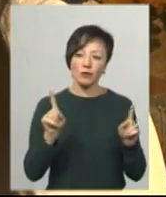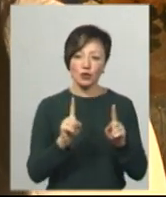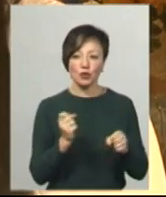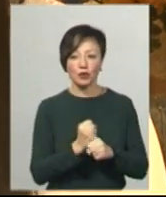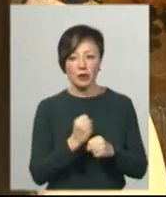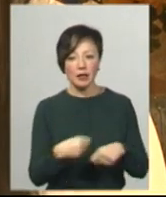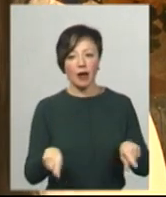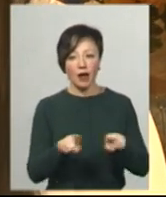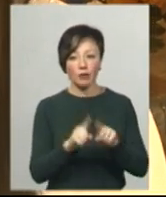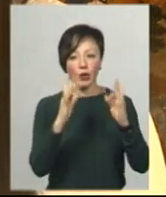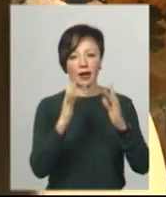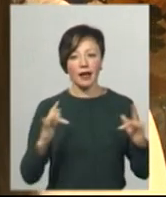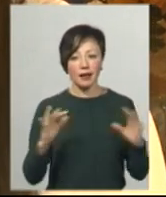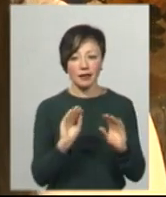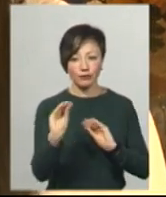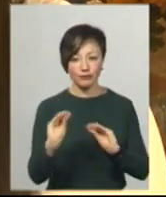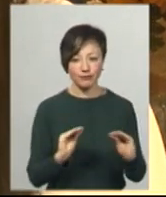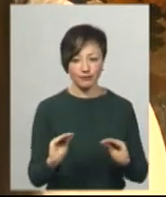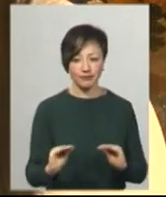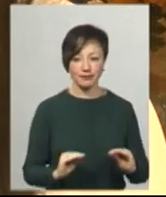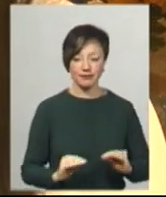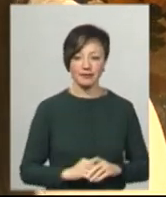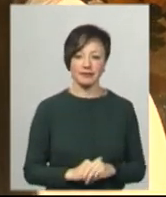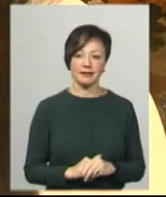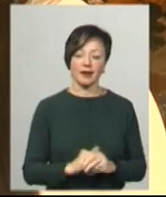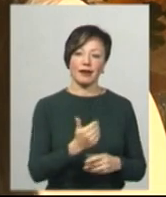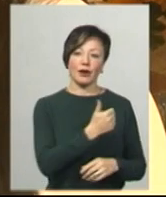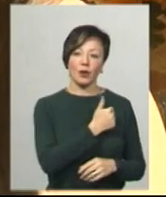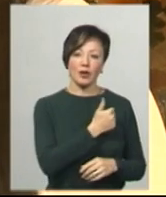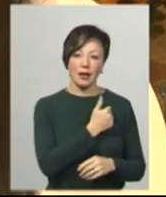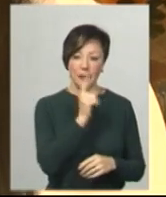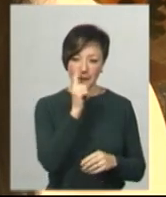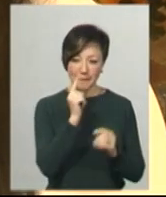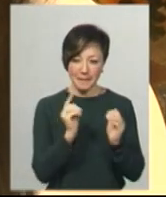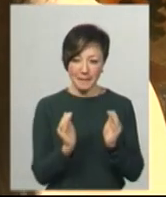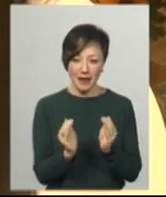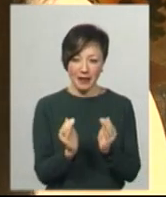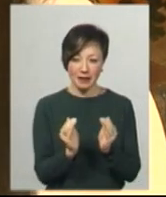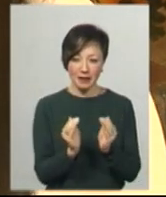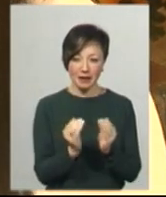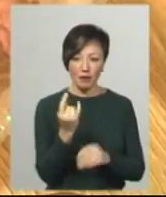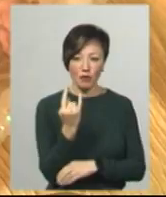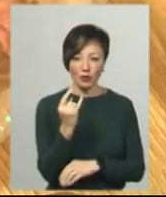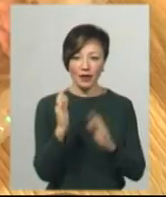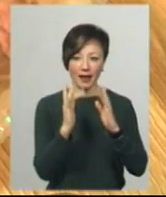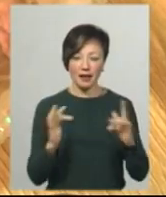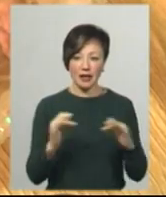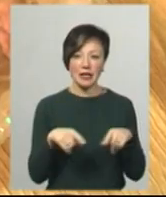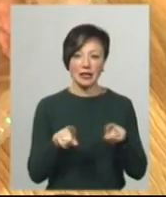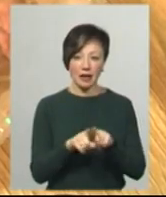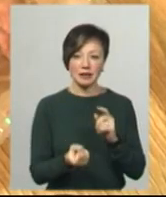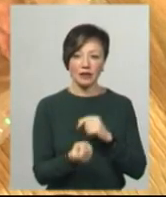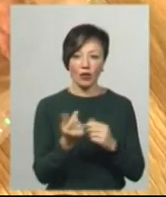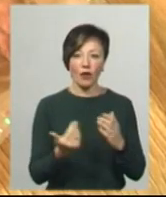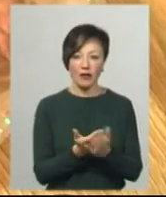зробити таке, щоб на ялинку можна було повішати. Хотіли малесеньких таких пупсів, щоб на ялинку. Так у лялькарки з